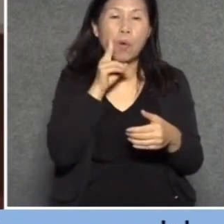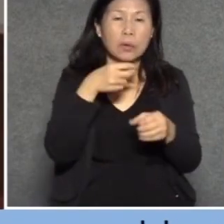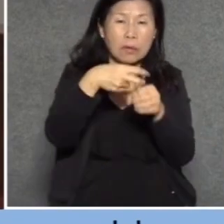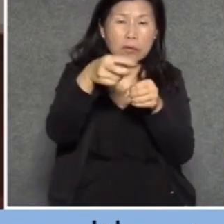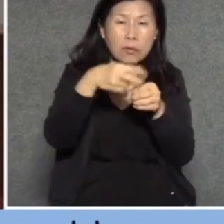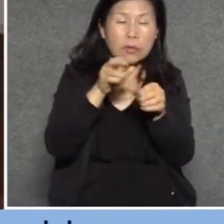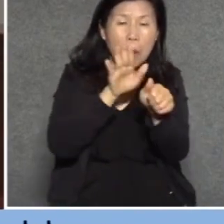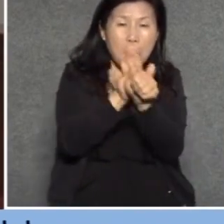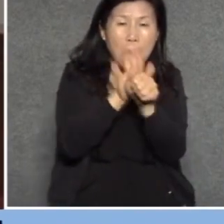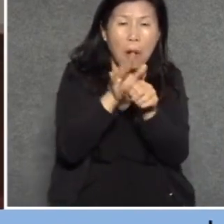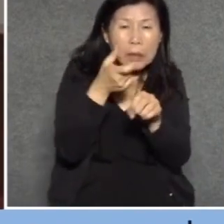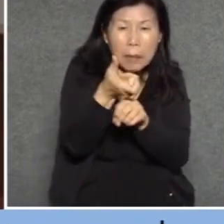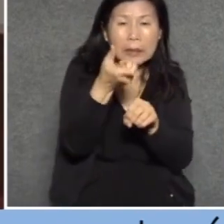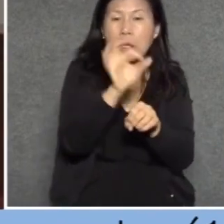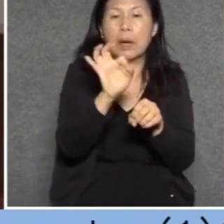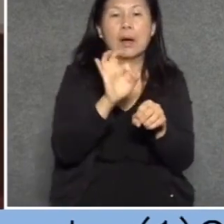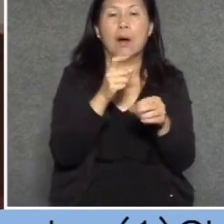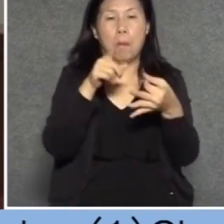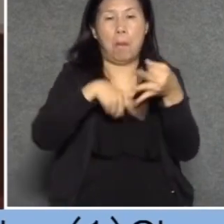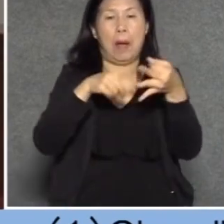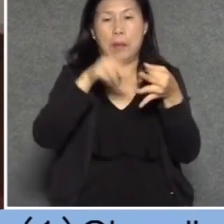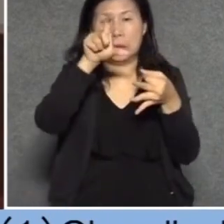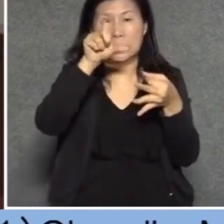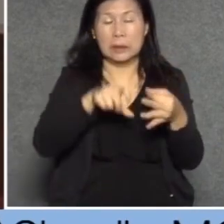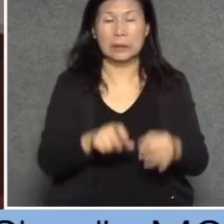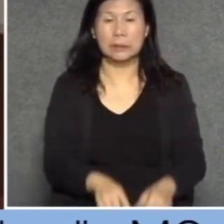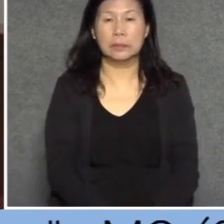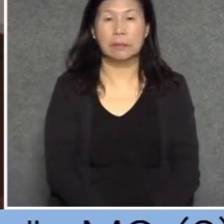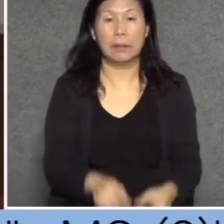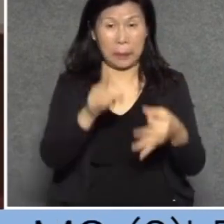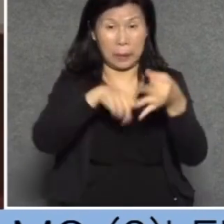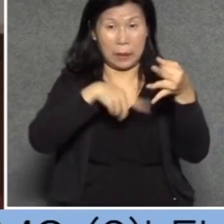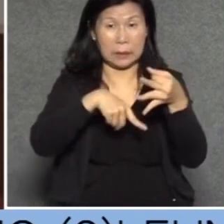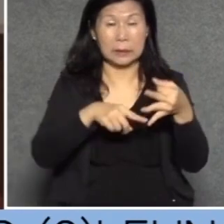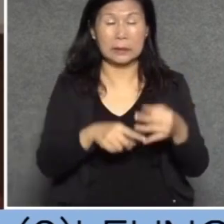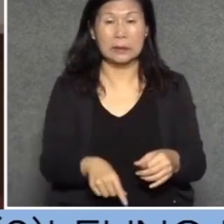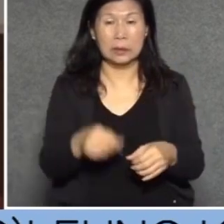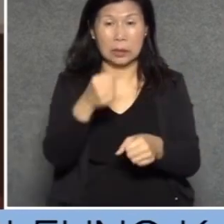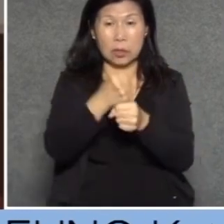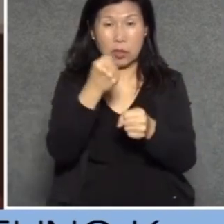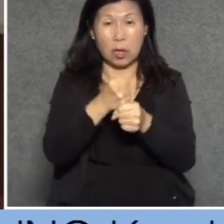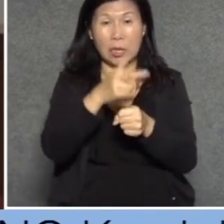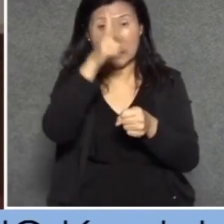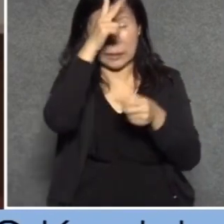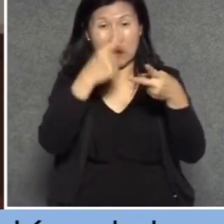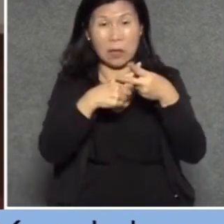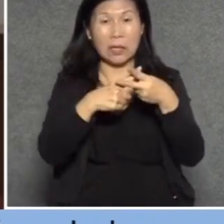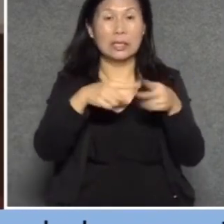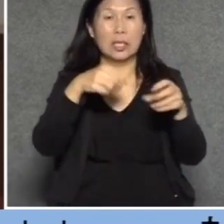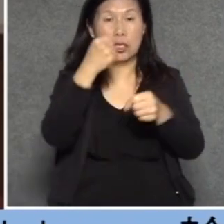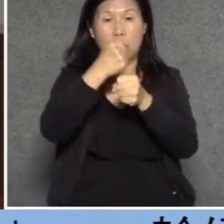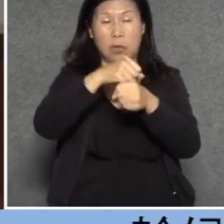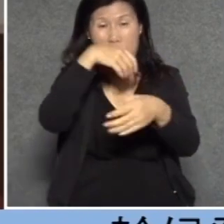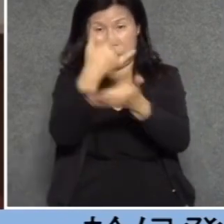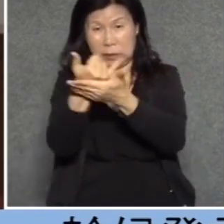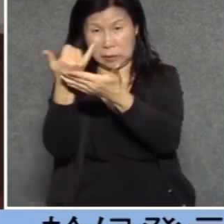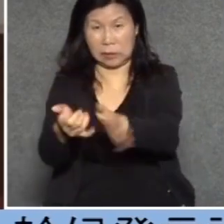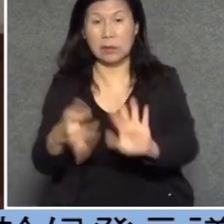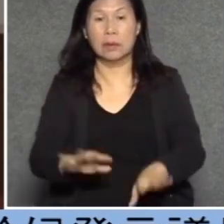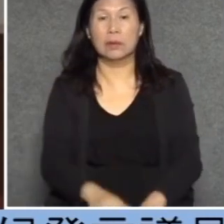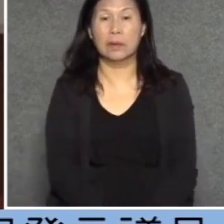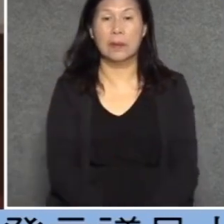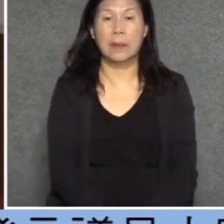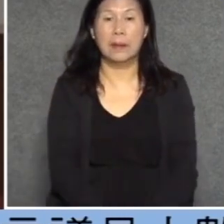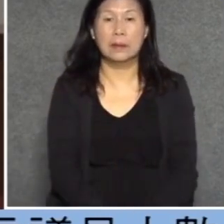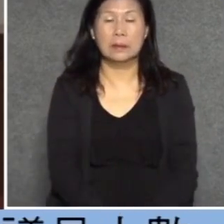恤啊？係咪？苦恤係咩咧，主席？你從事公務，因公死亡，係嘛？嚇、啊，